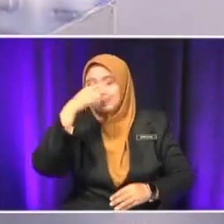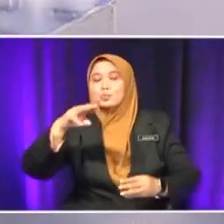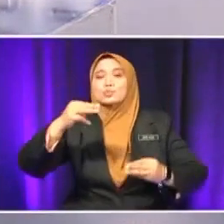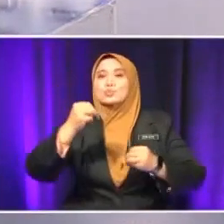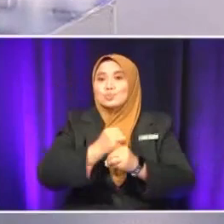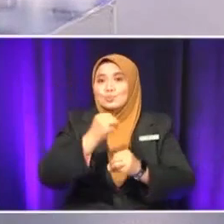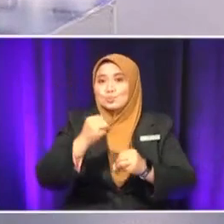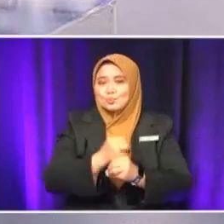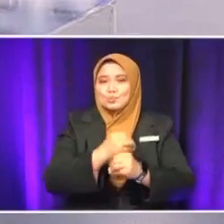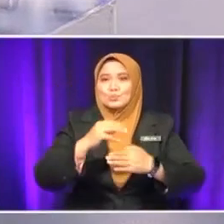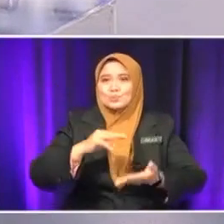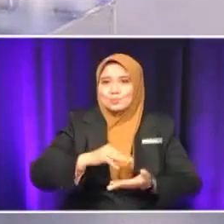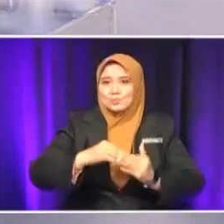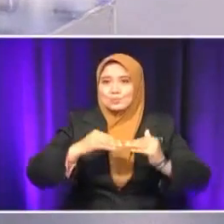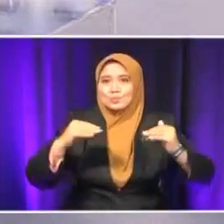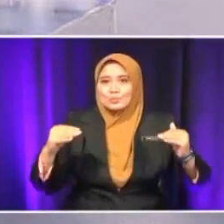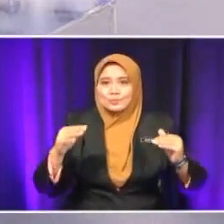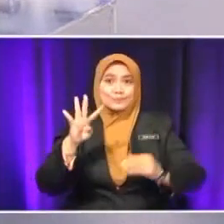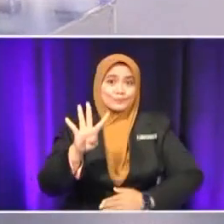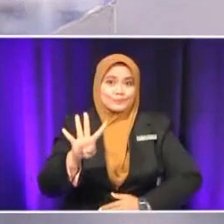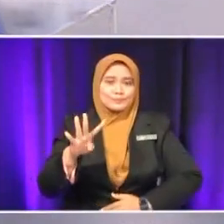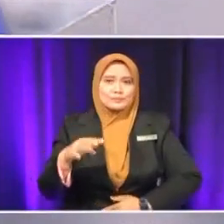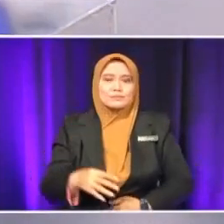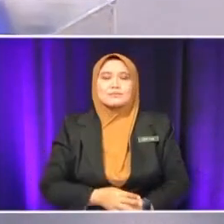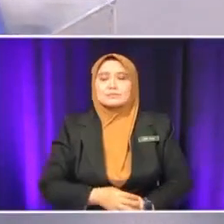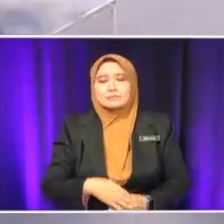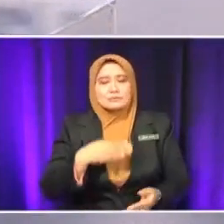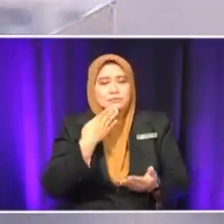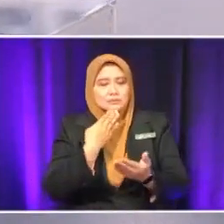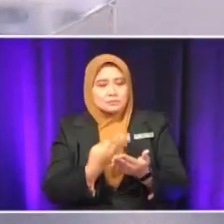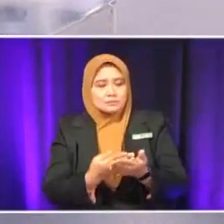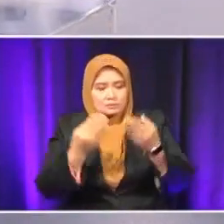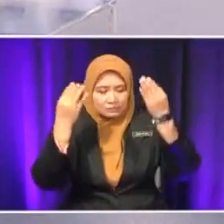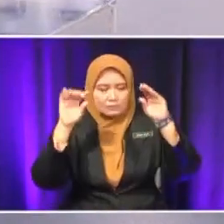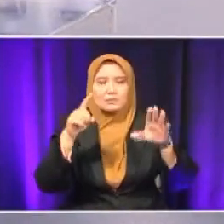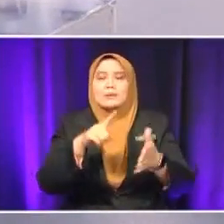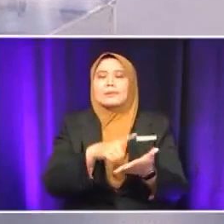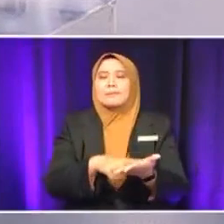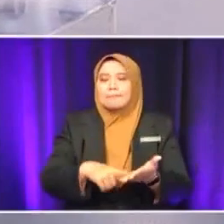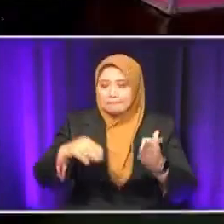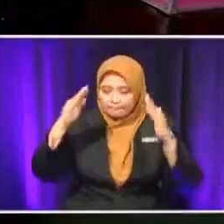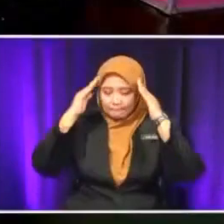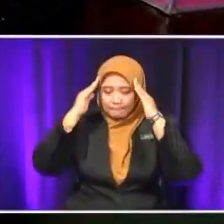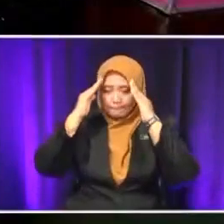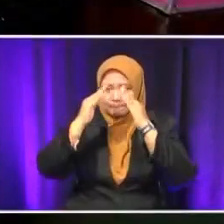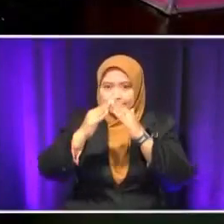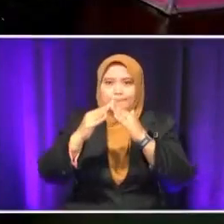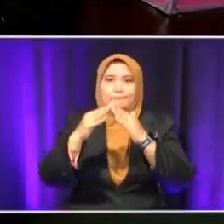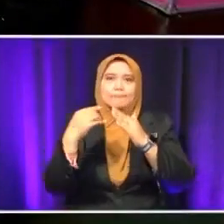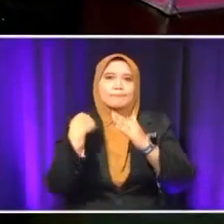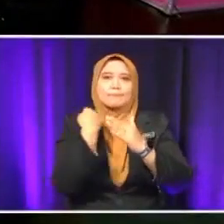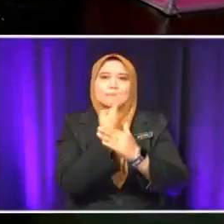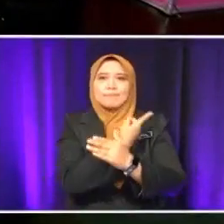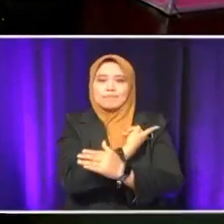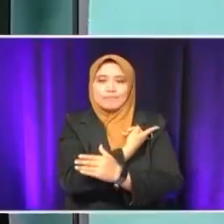Matematik Tingkatan 4. Baiklah Cikgu, untuk segmen seterusnya, apakah fokus kita Cikgu? Baik, untuk segmen ini, fokus kita